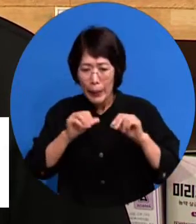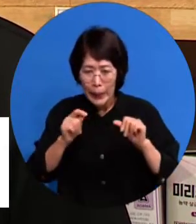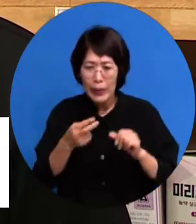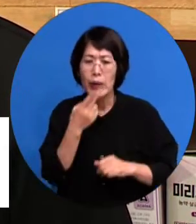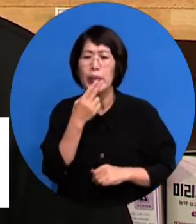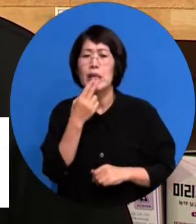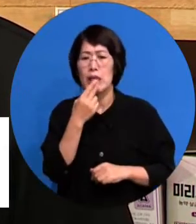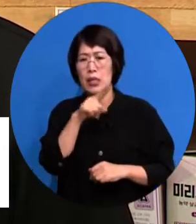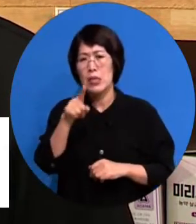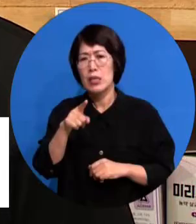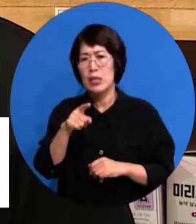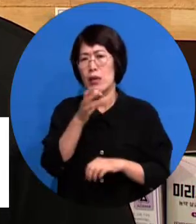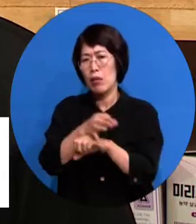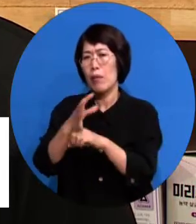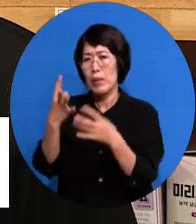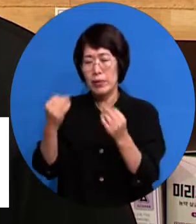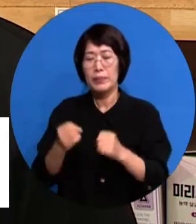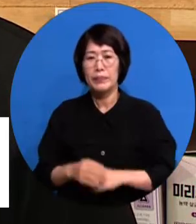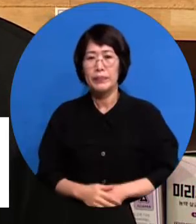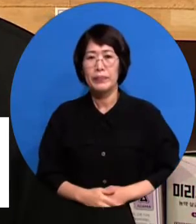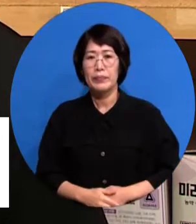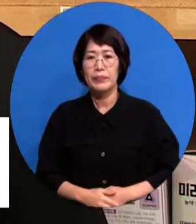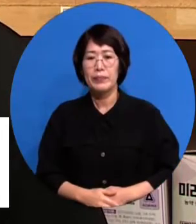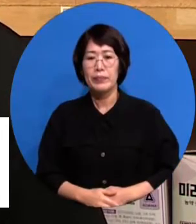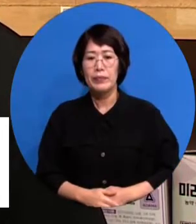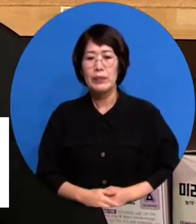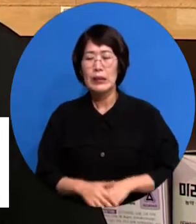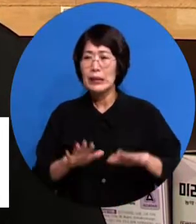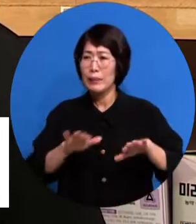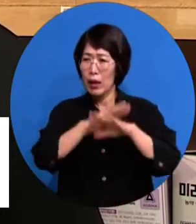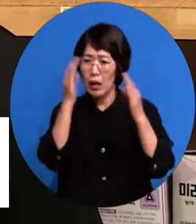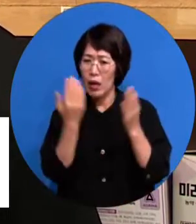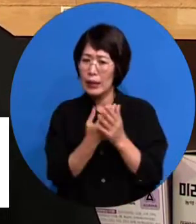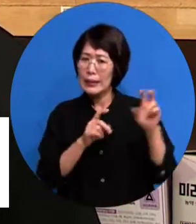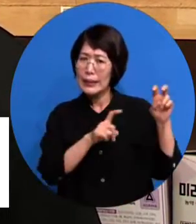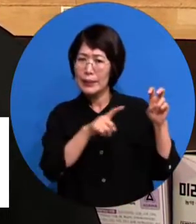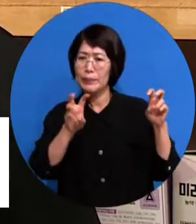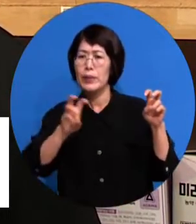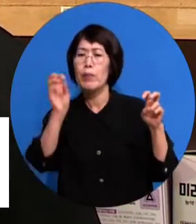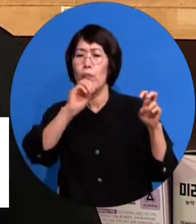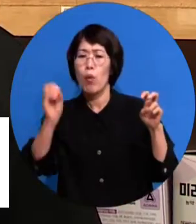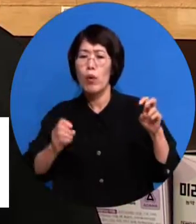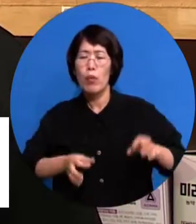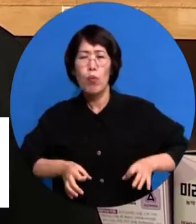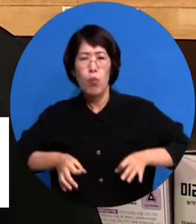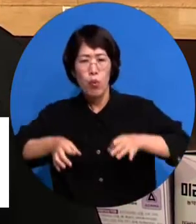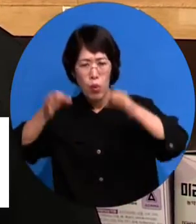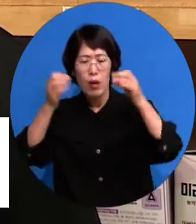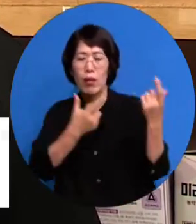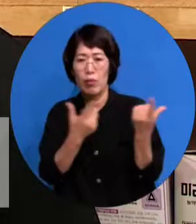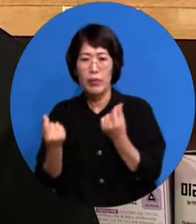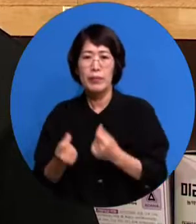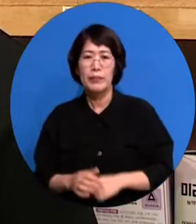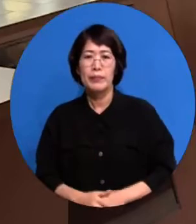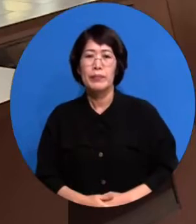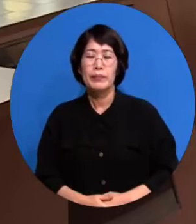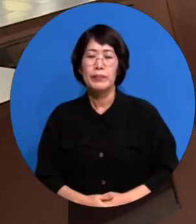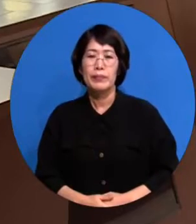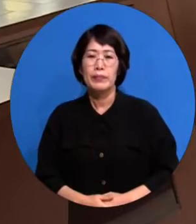비료라든지 비닐이라든지 그런 걸 많이 찾겠죠. 전체적으로 한 20, 30%는 다 올랐다고 보시면 될 것